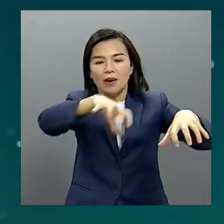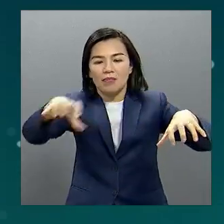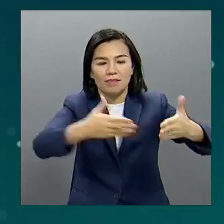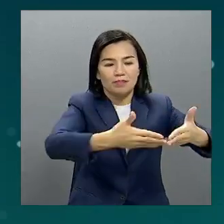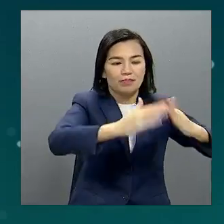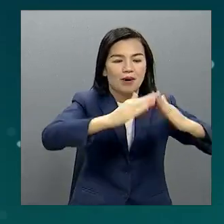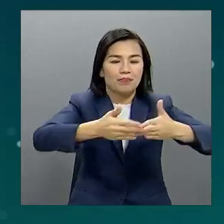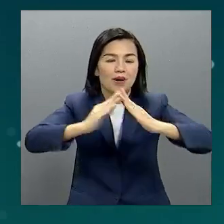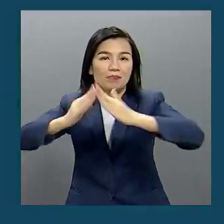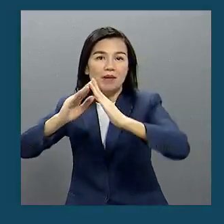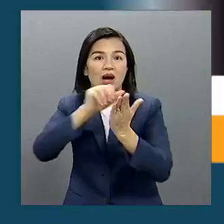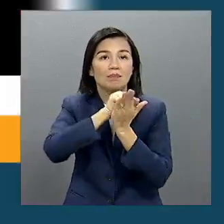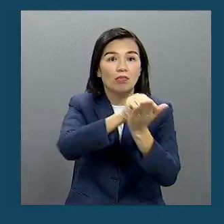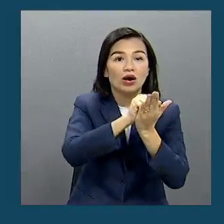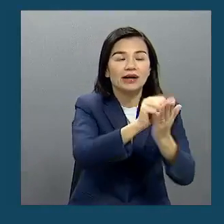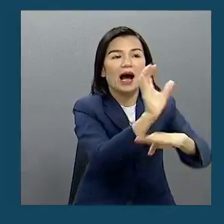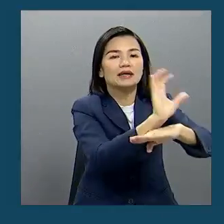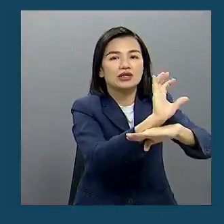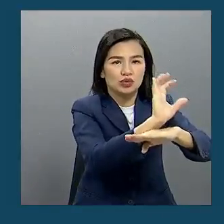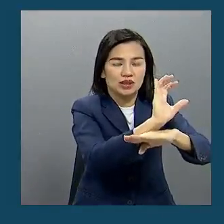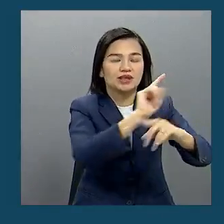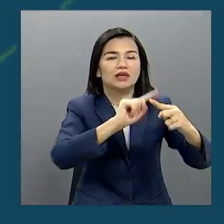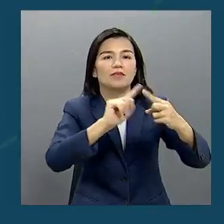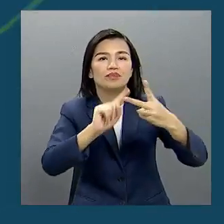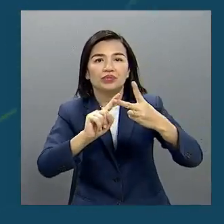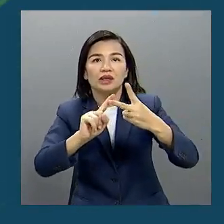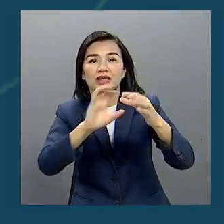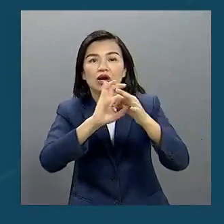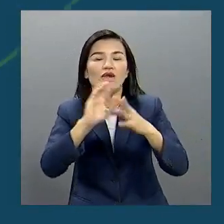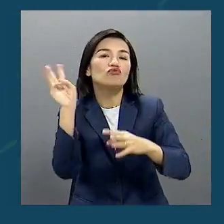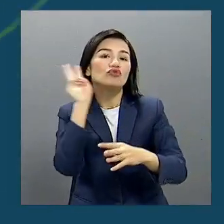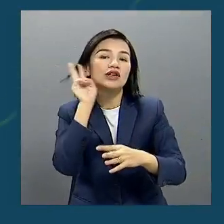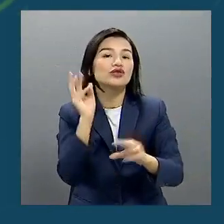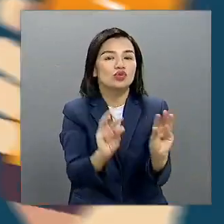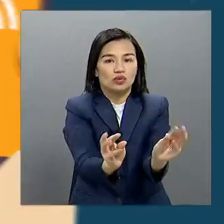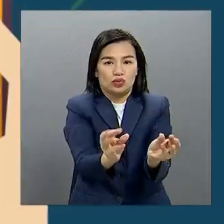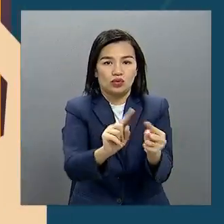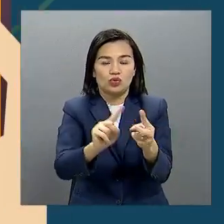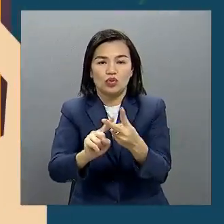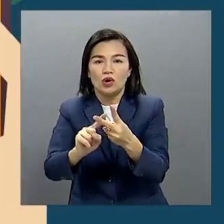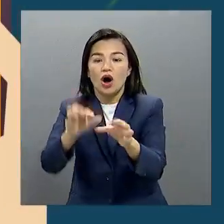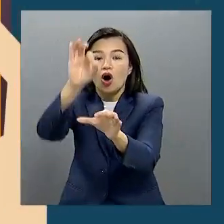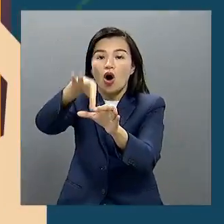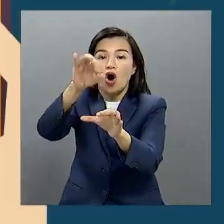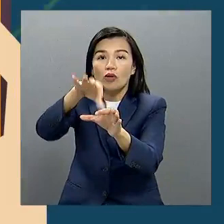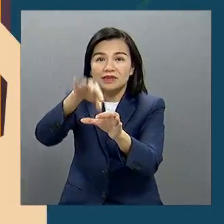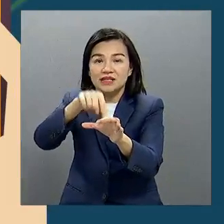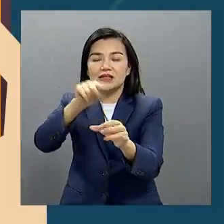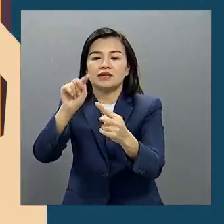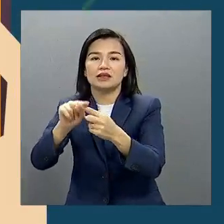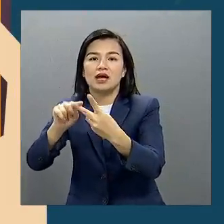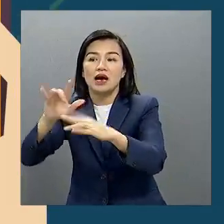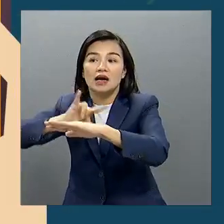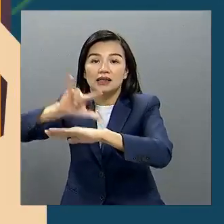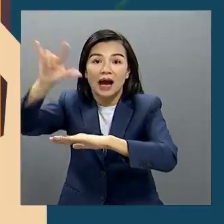านบริการโทรคมนาคมกิจการวิทยุกระจายเสียงกิจการออมสินกิจการวิทยุการบิน กิจการ